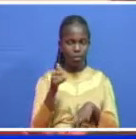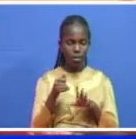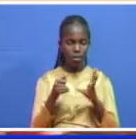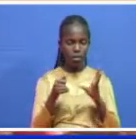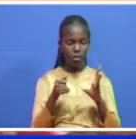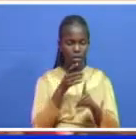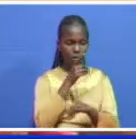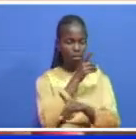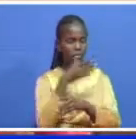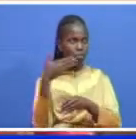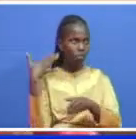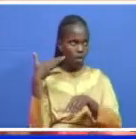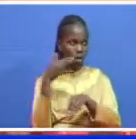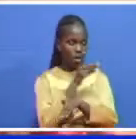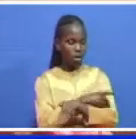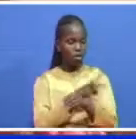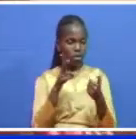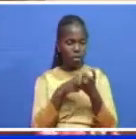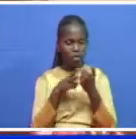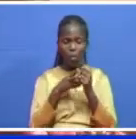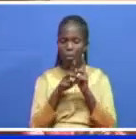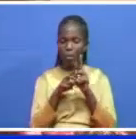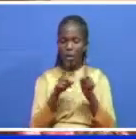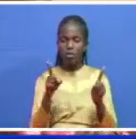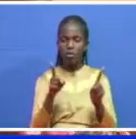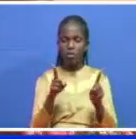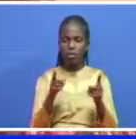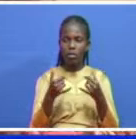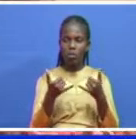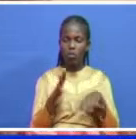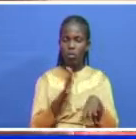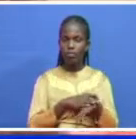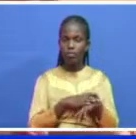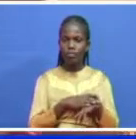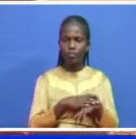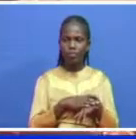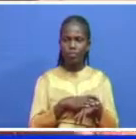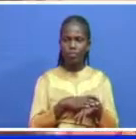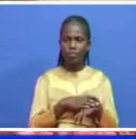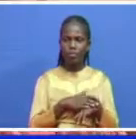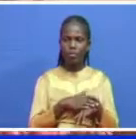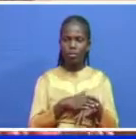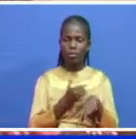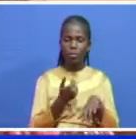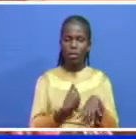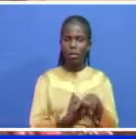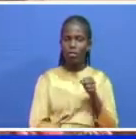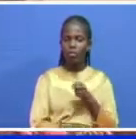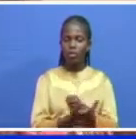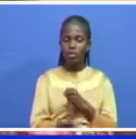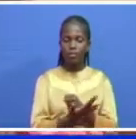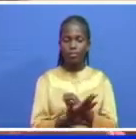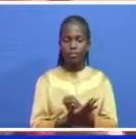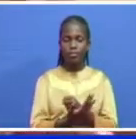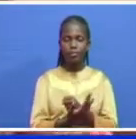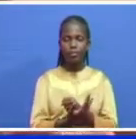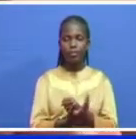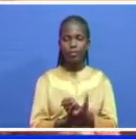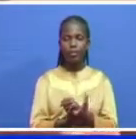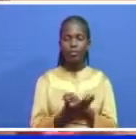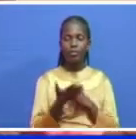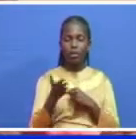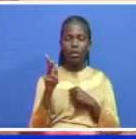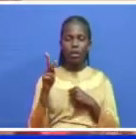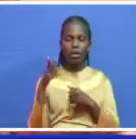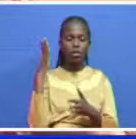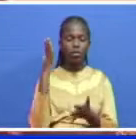saba saba nafikiri na hiyo ni vizuri. Na mimi ningewaumiza hapa Kenya